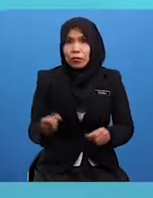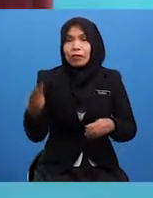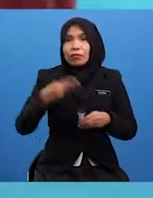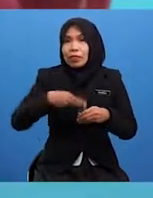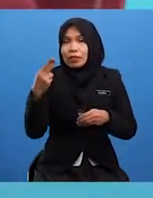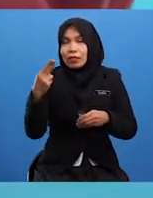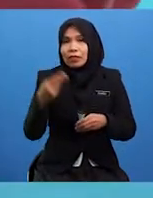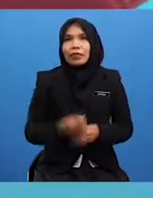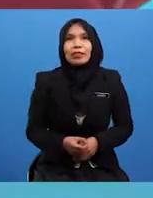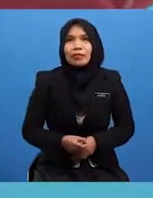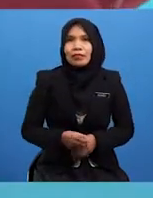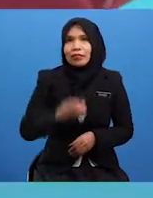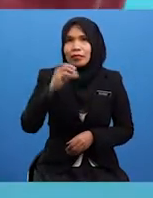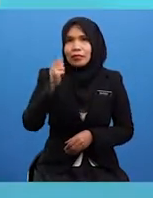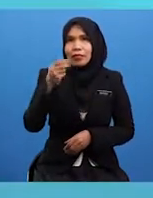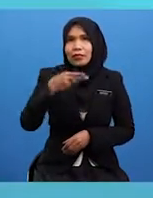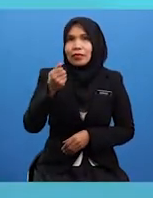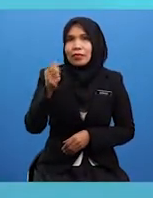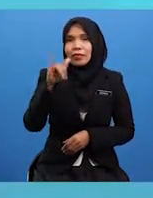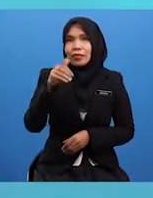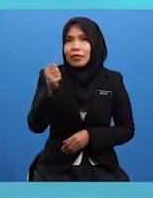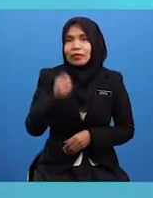Apakah sumber tenaga elektrik yang digunakan?